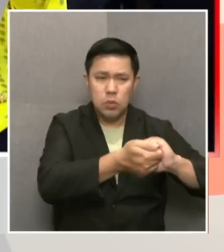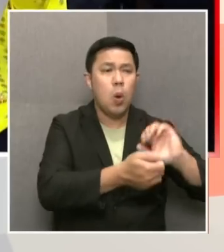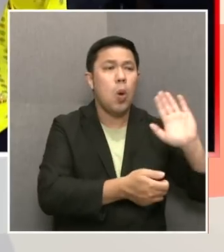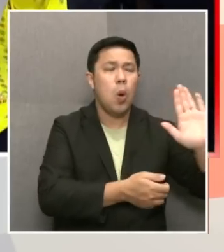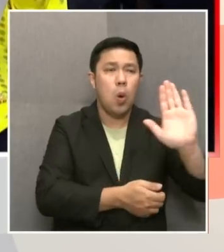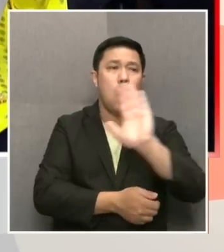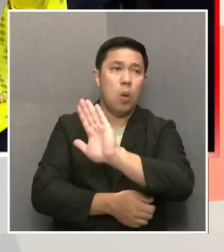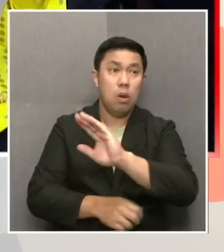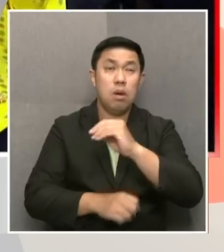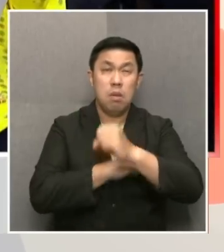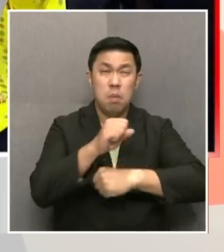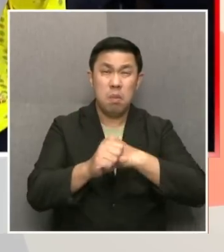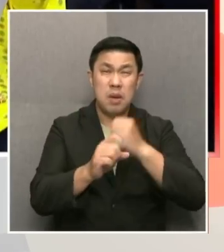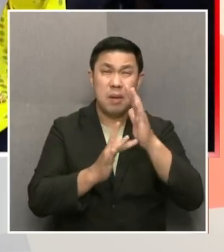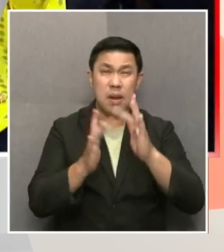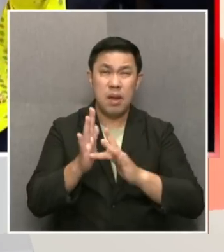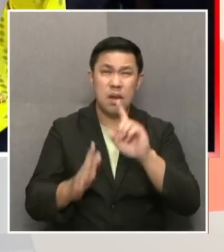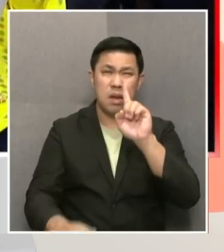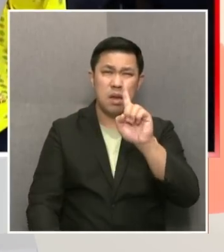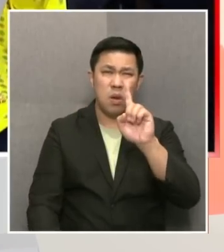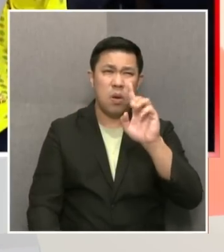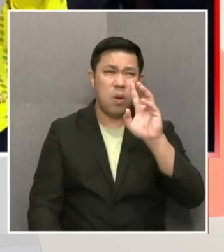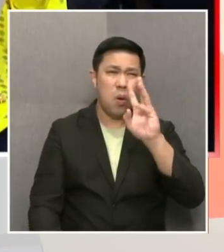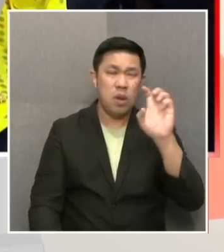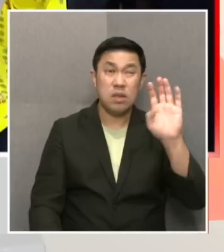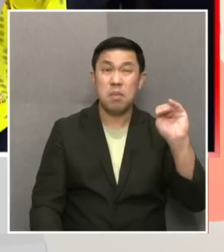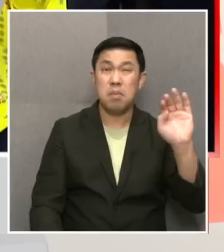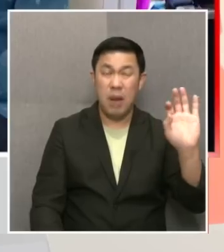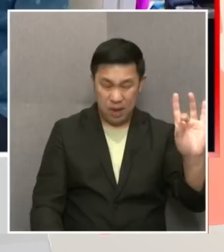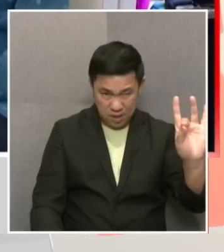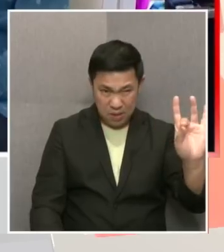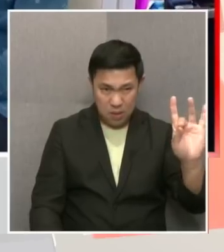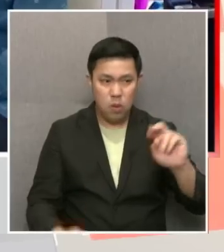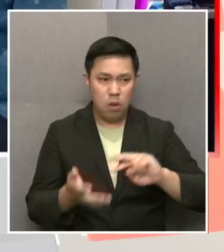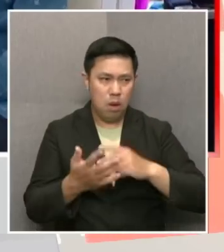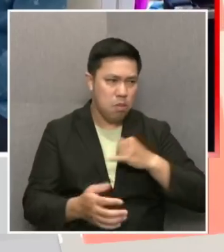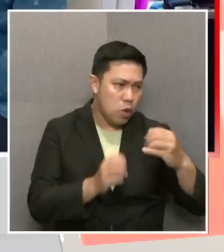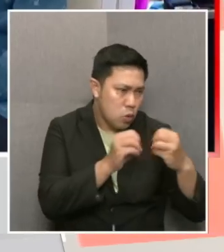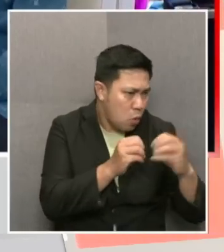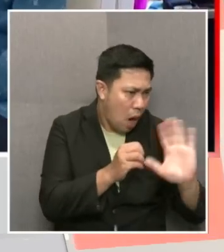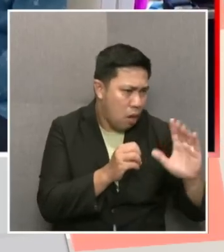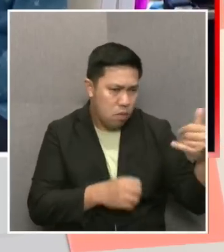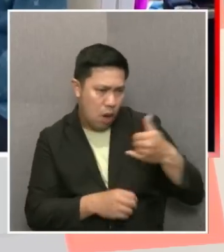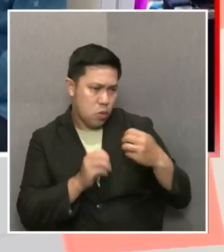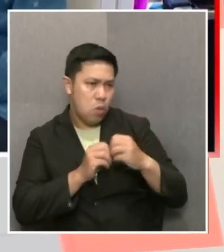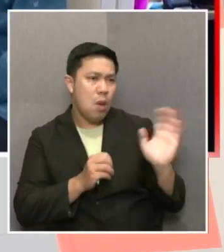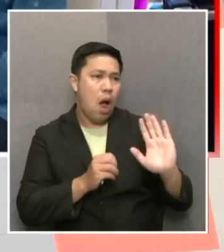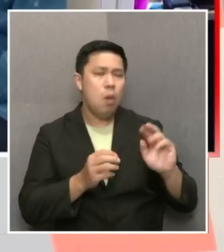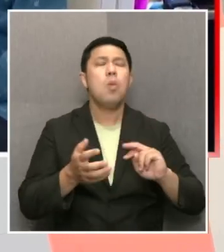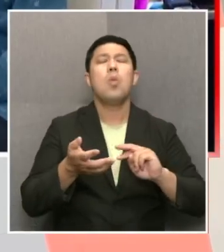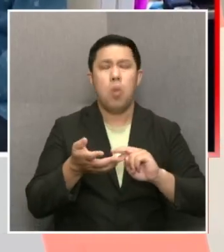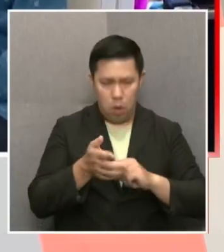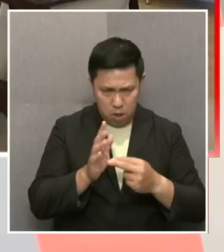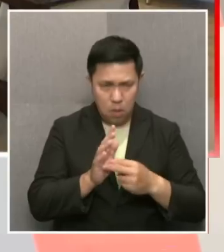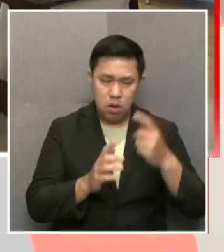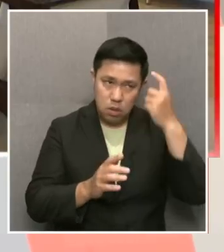ช1648ไม่ใช่เรื่องใหม่นะครับเพียงแต่ว่าการไม่แทรกแซงซึ่งกันและกันเนี่ยจะต้องมองถึงเรื่องหลักมนุษยธรรมด้วยตอนห